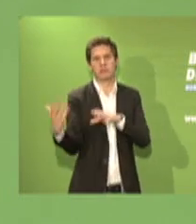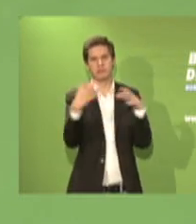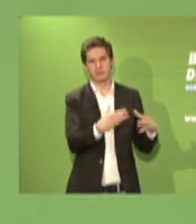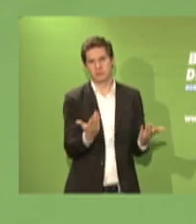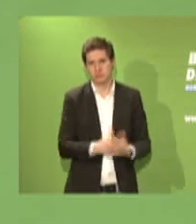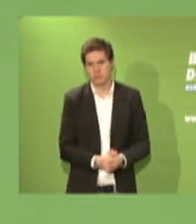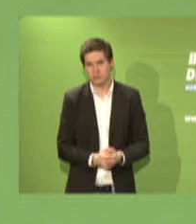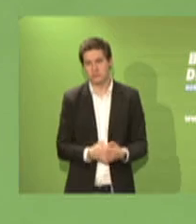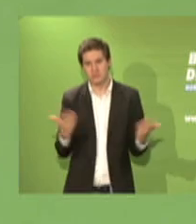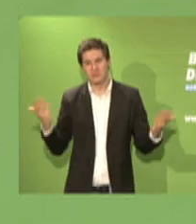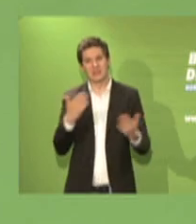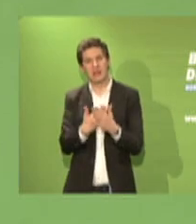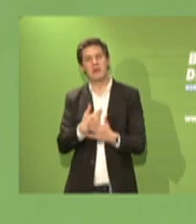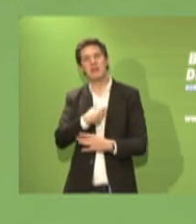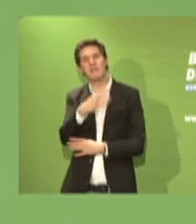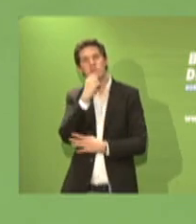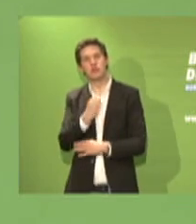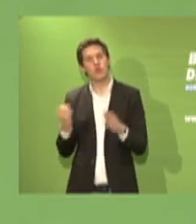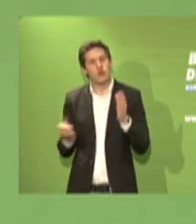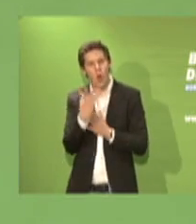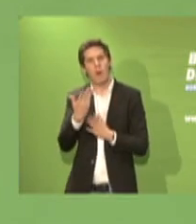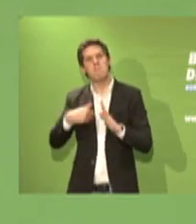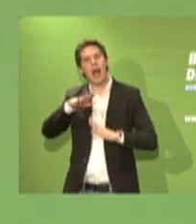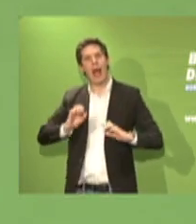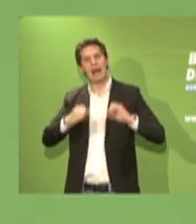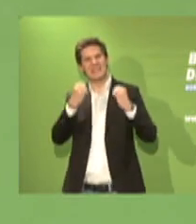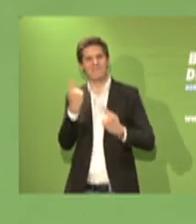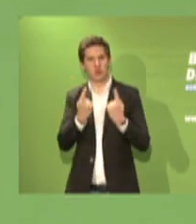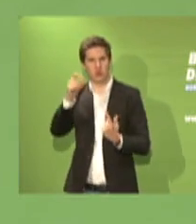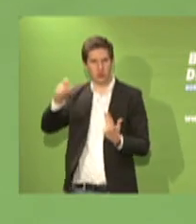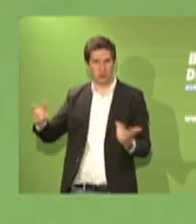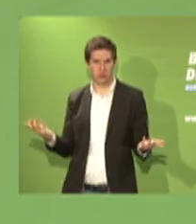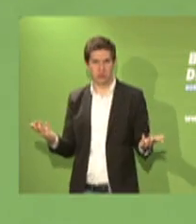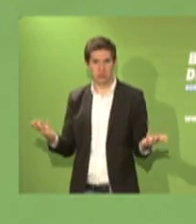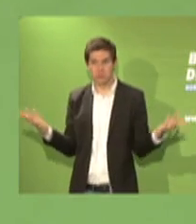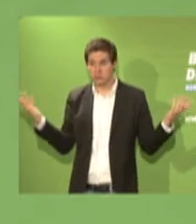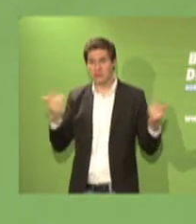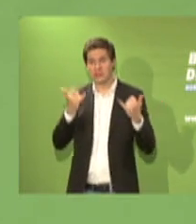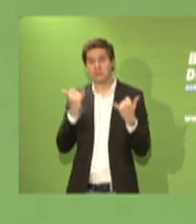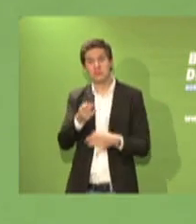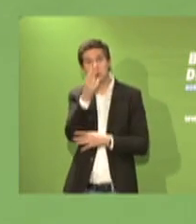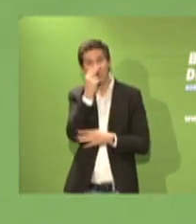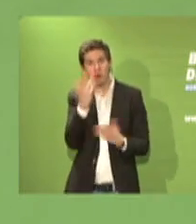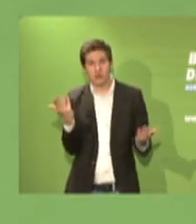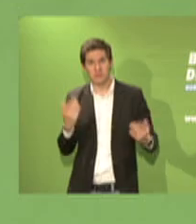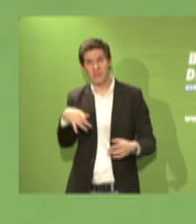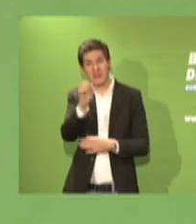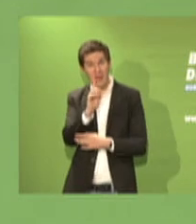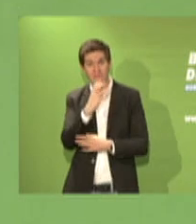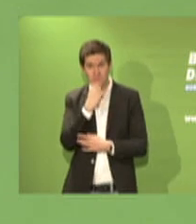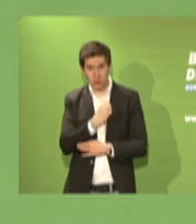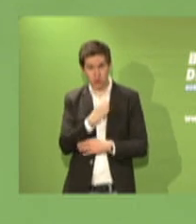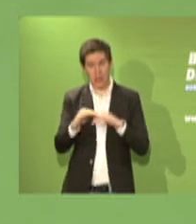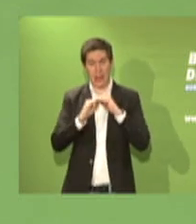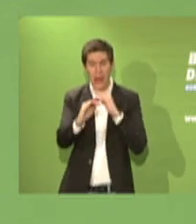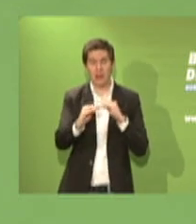Kommunalwahlen, dass wir neue und aktive Grüne brauchen. Was heißt das jetzt konkret? Wer in ein offizielles Ehrenamt auf